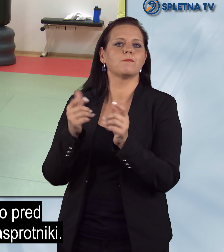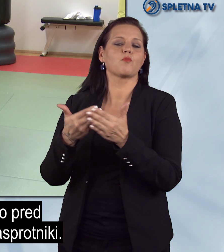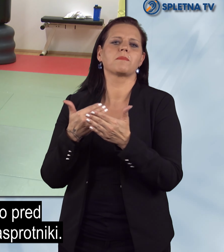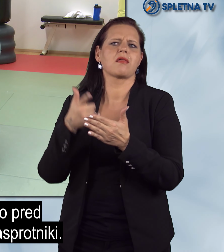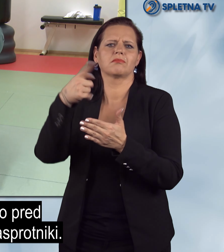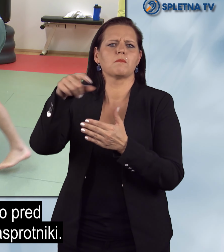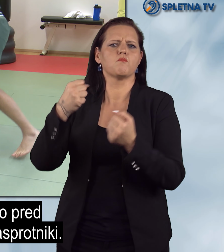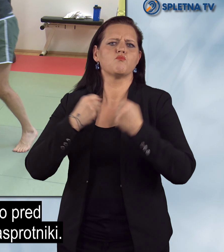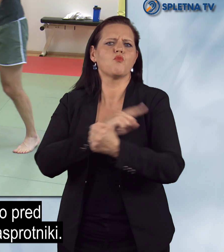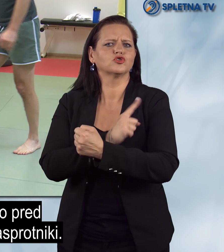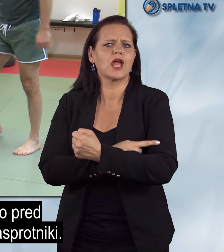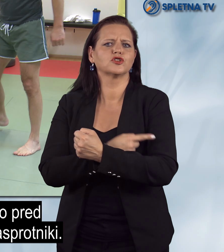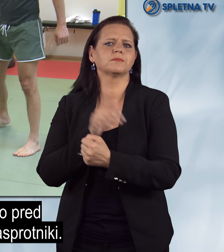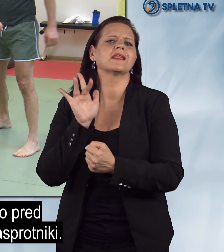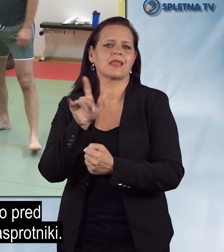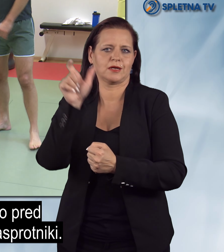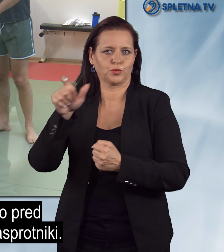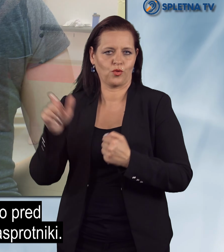močnejšimi nasprotniki.